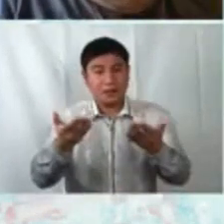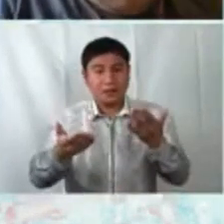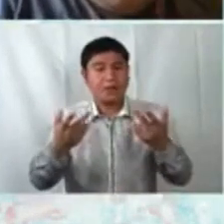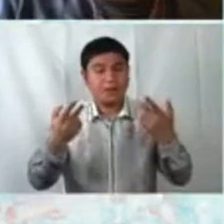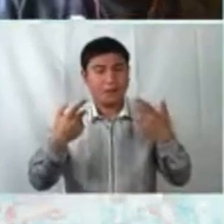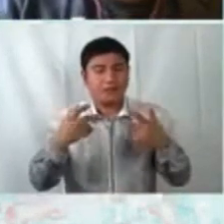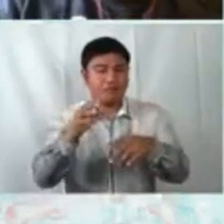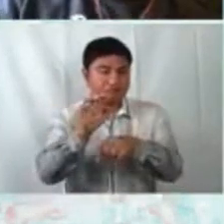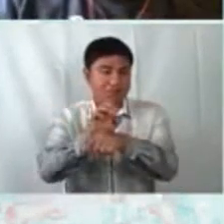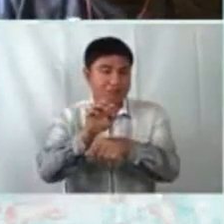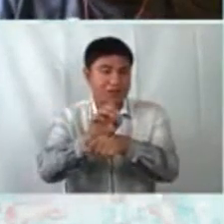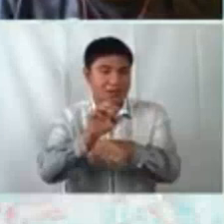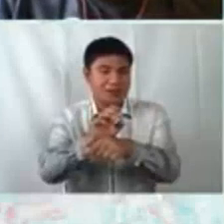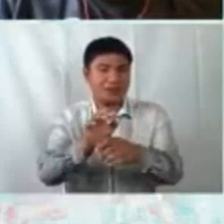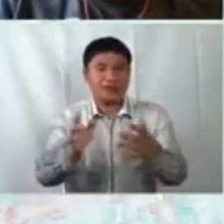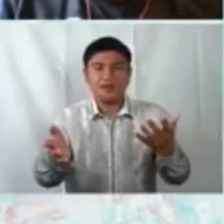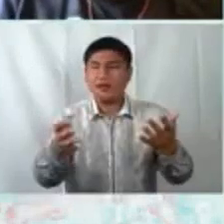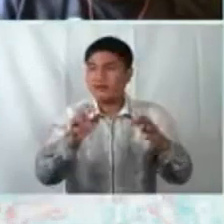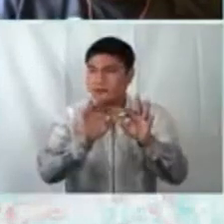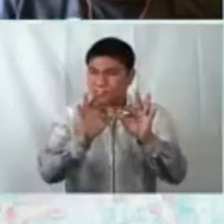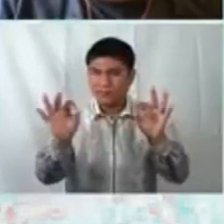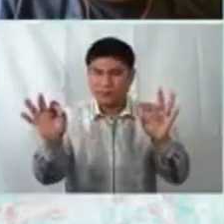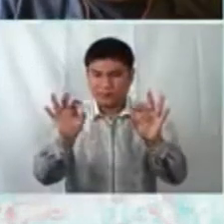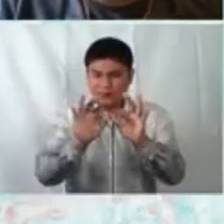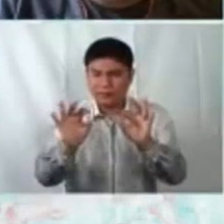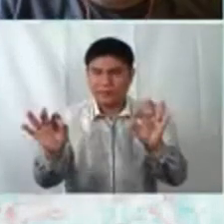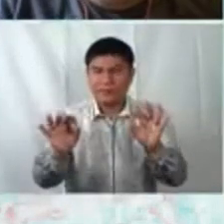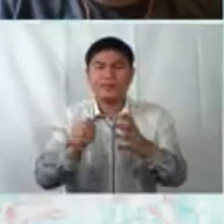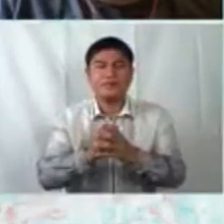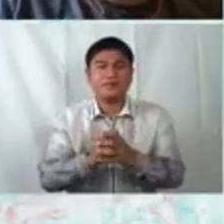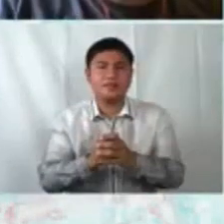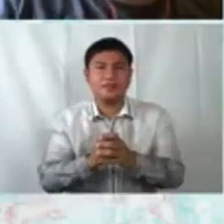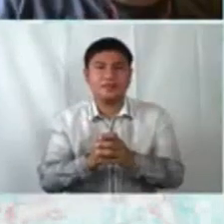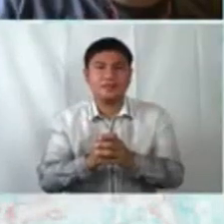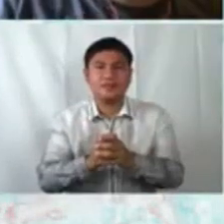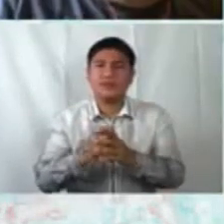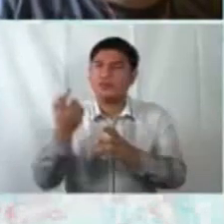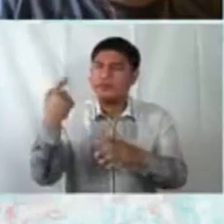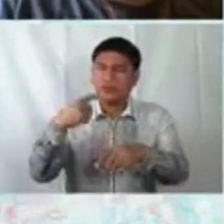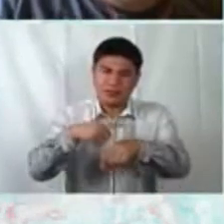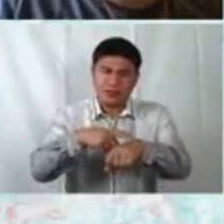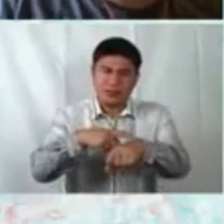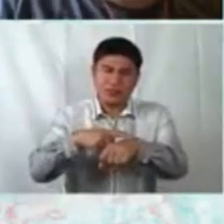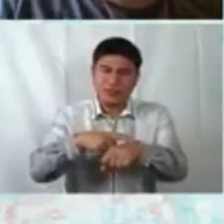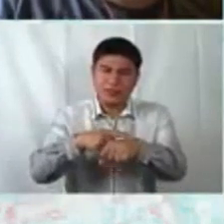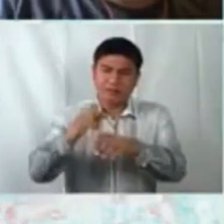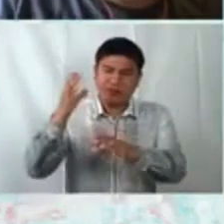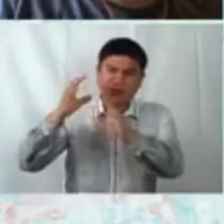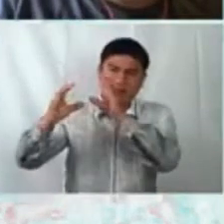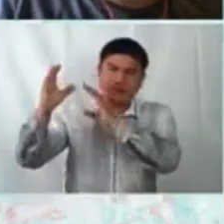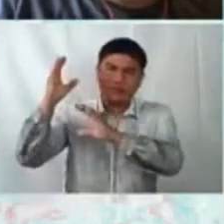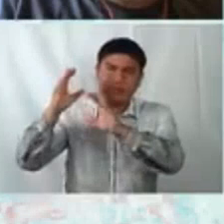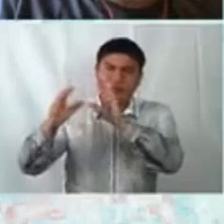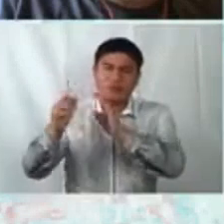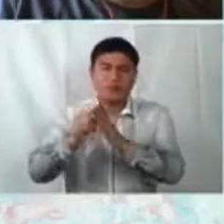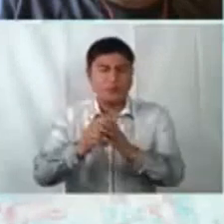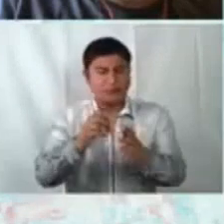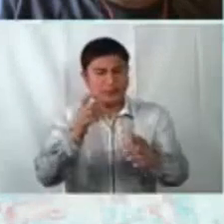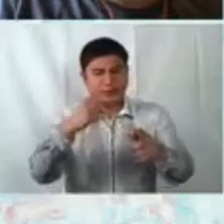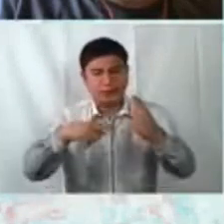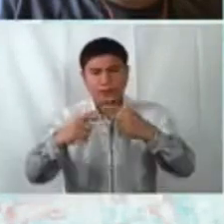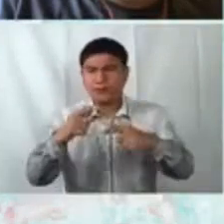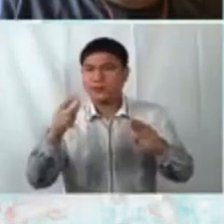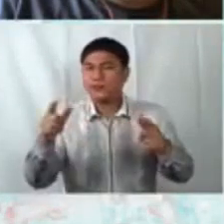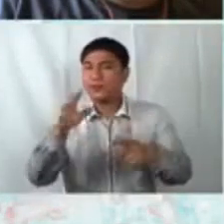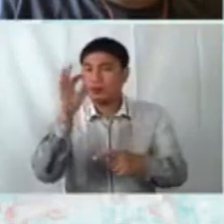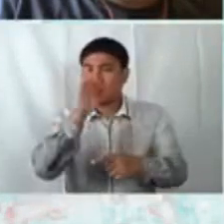English lyrics yan and eventually noong panahon ni panahon ng kontemporaryong panahon sa wikang Pilipino. Okay,